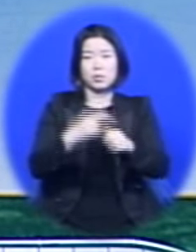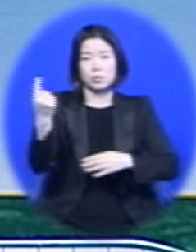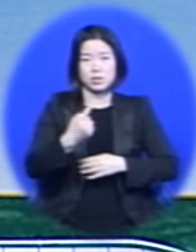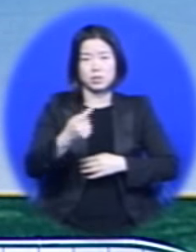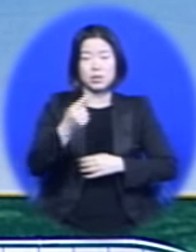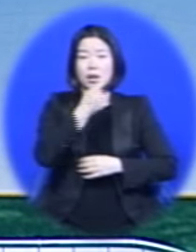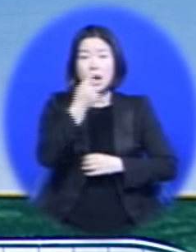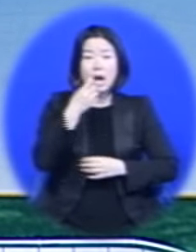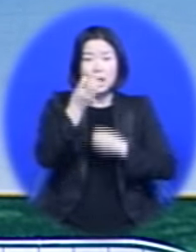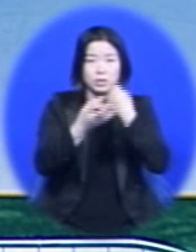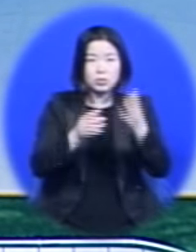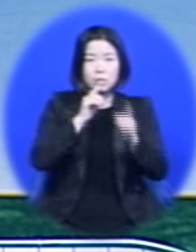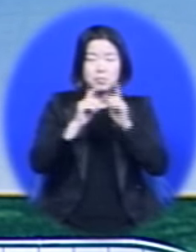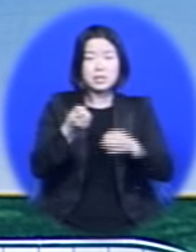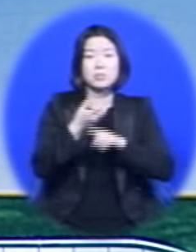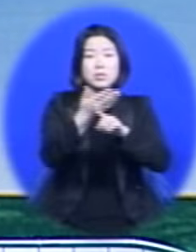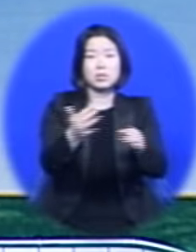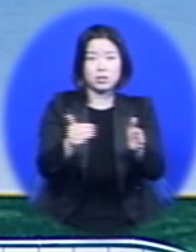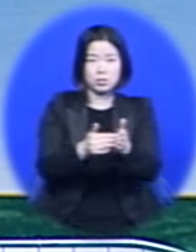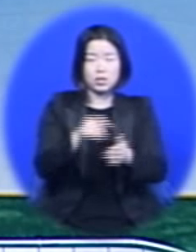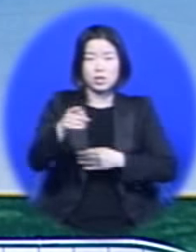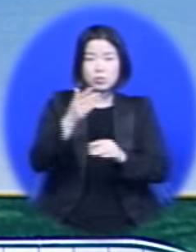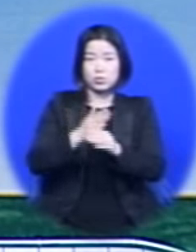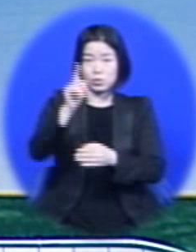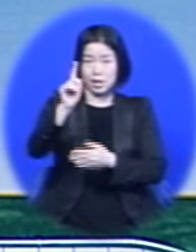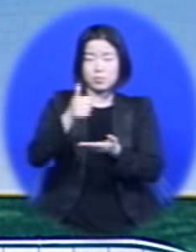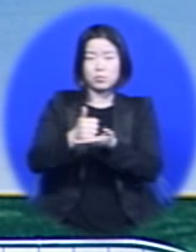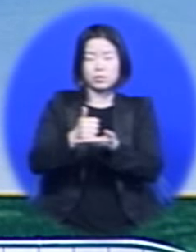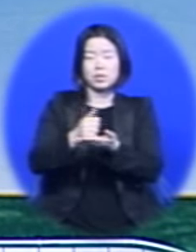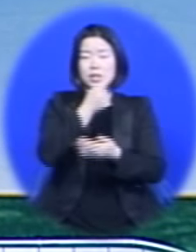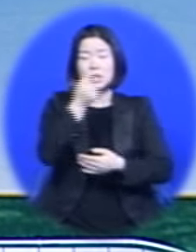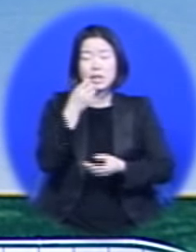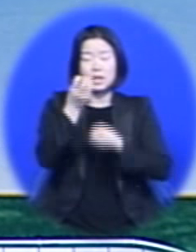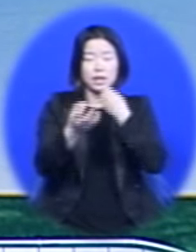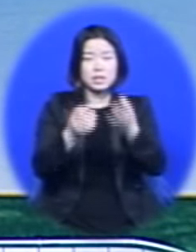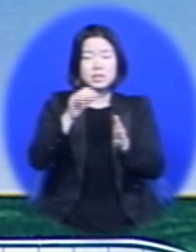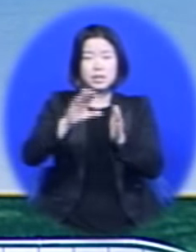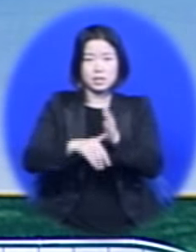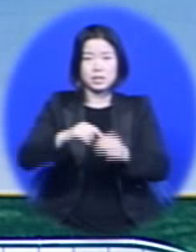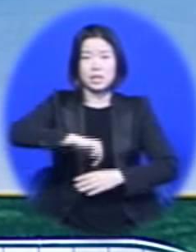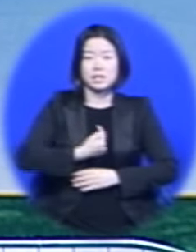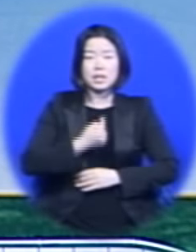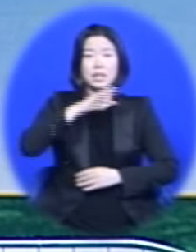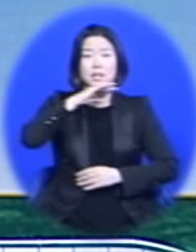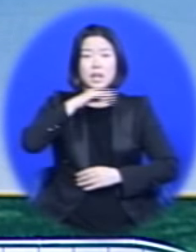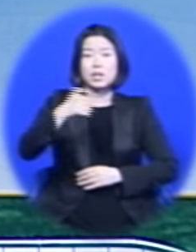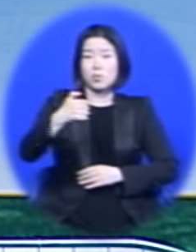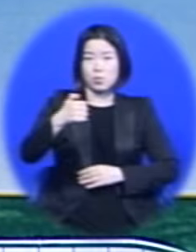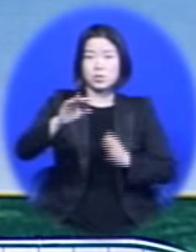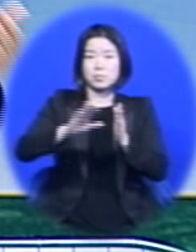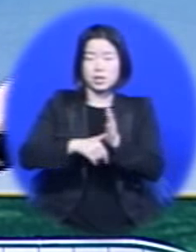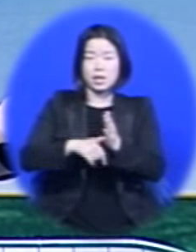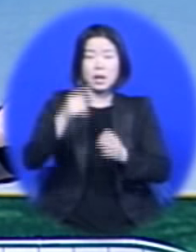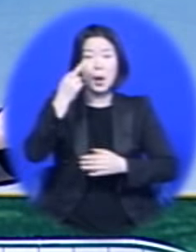말씀도 전해주셨어요. 그 중에 한 분이 간증하시면서 자기는 나이가 50세에